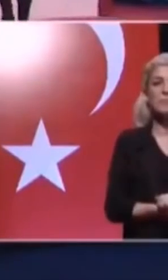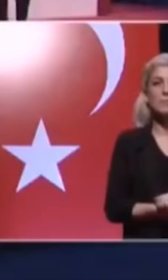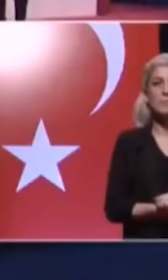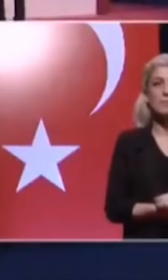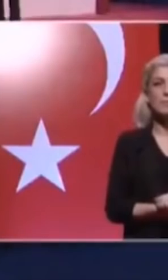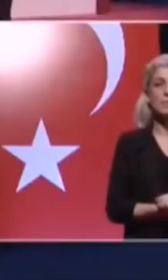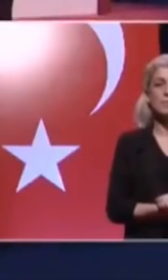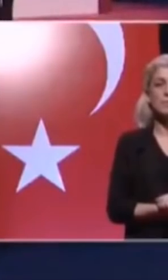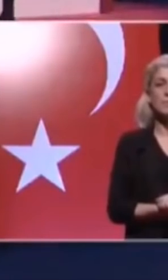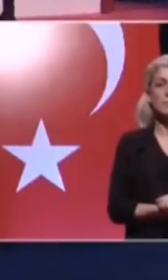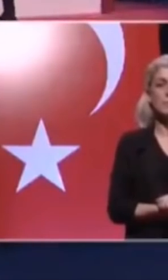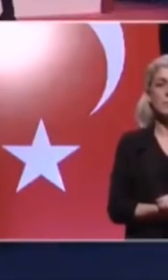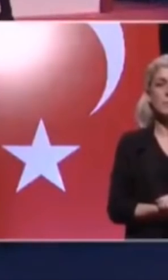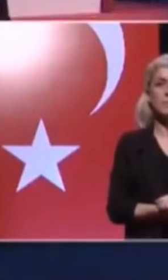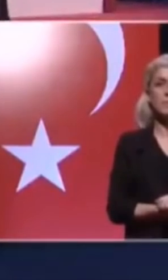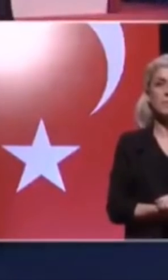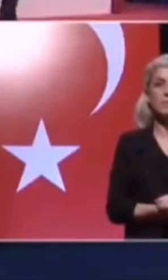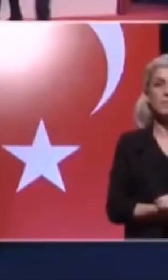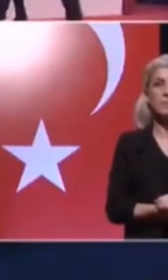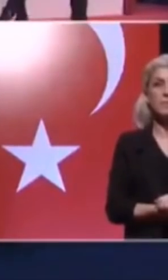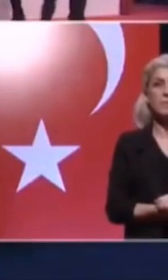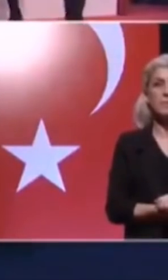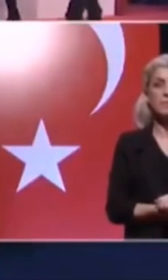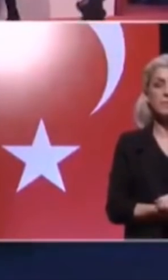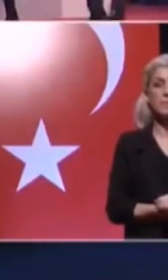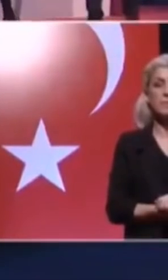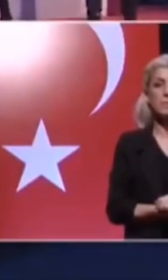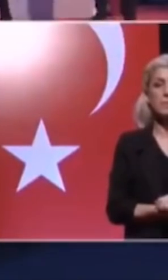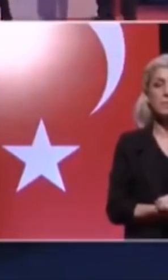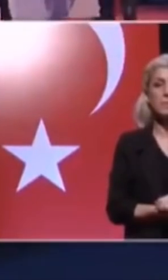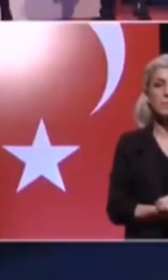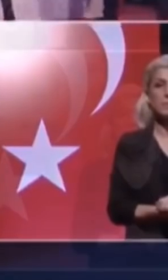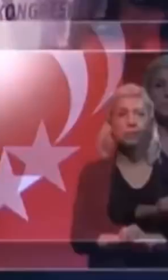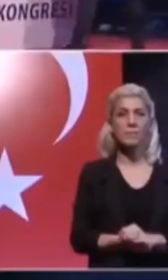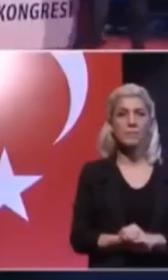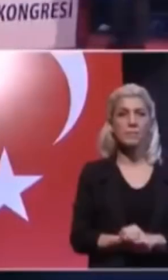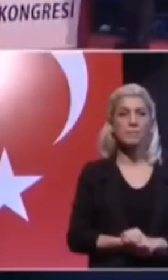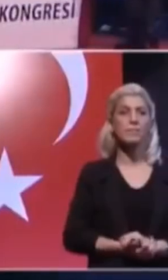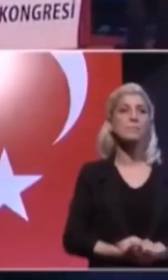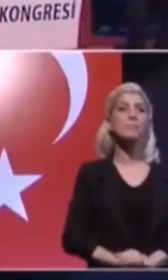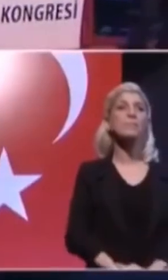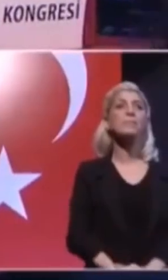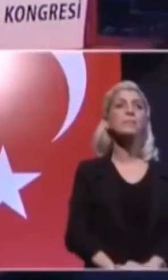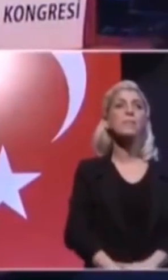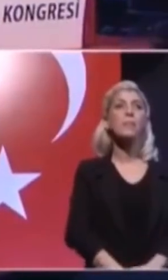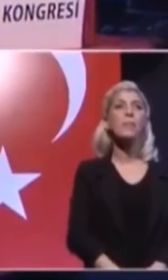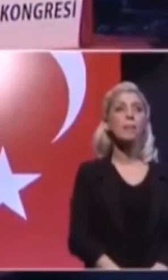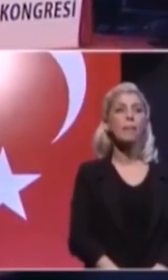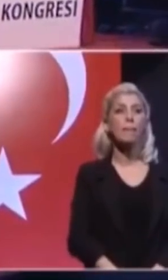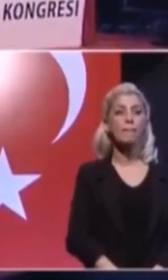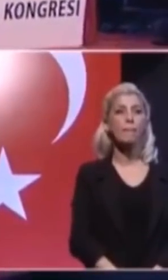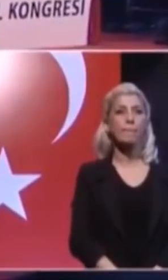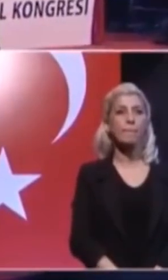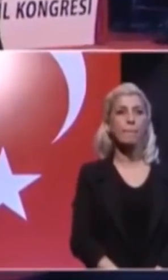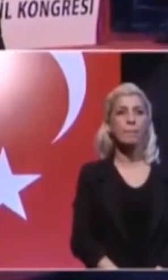Divan başkanımız Sayın Altan Öymen'i kürsüye davet ederek ben kongremizi divana